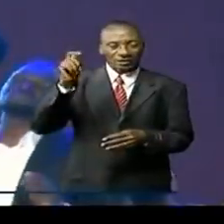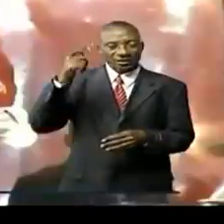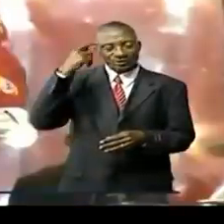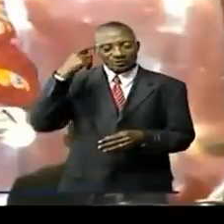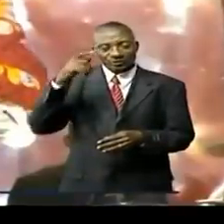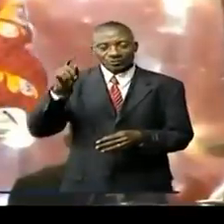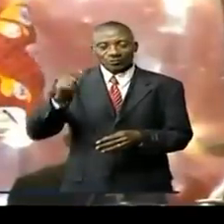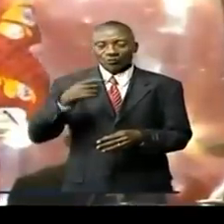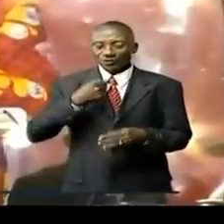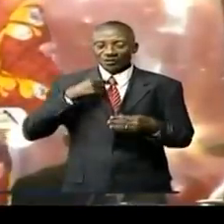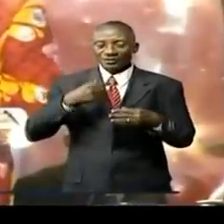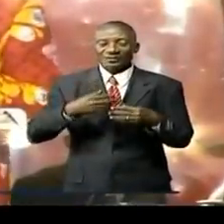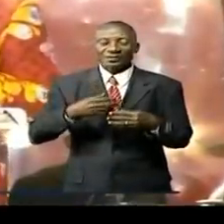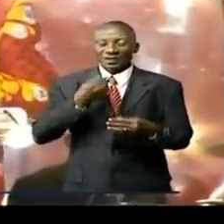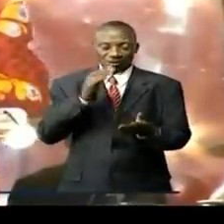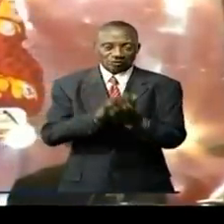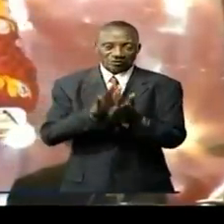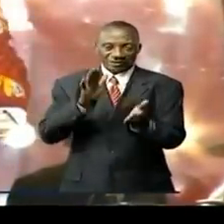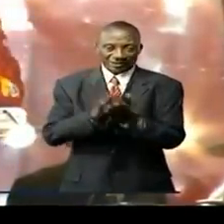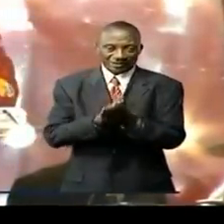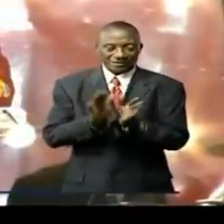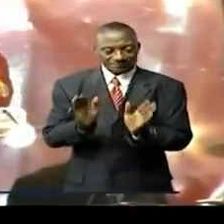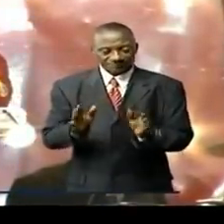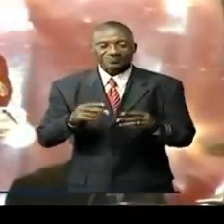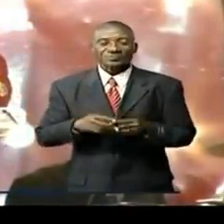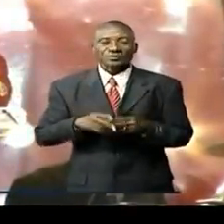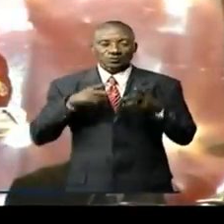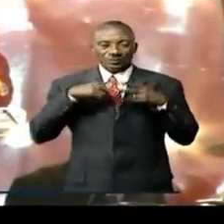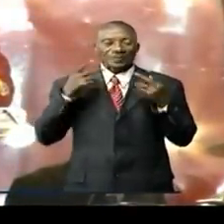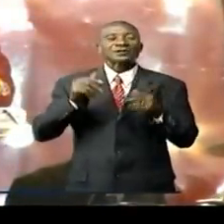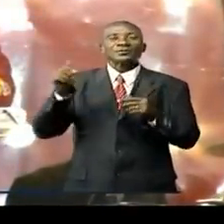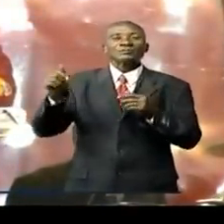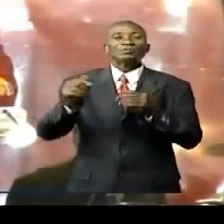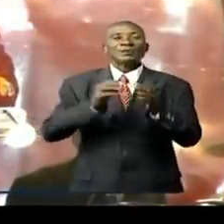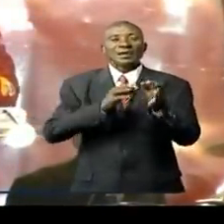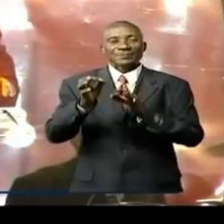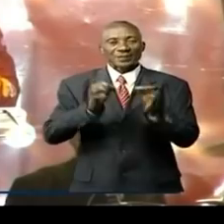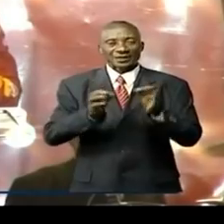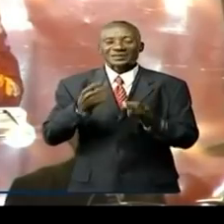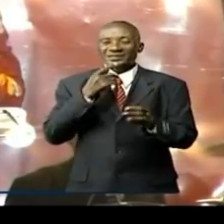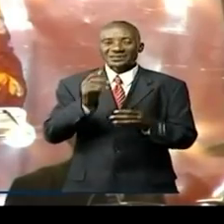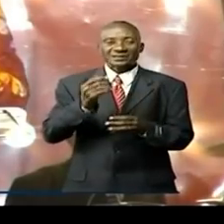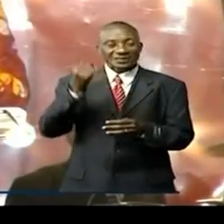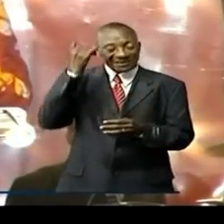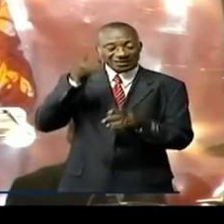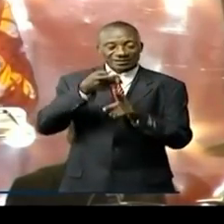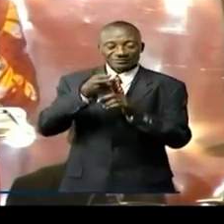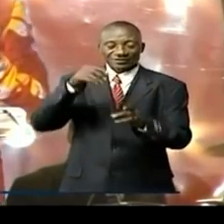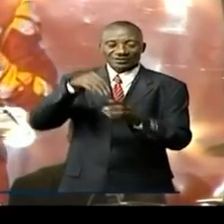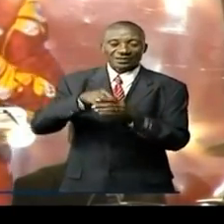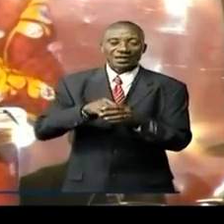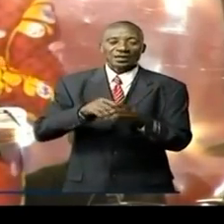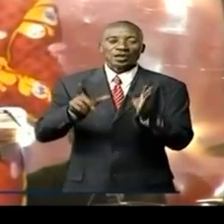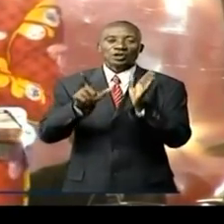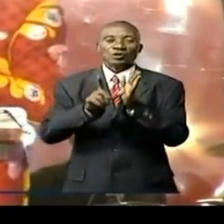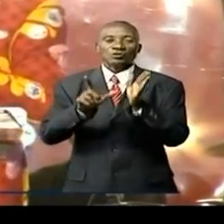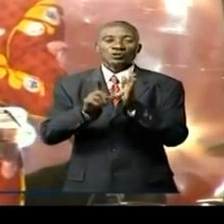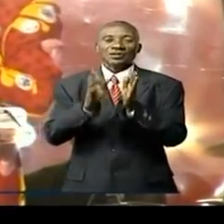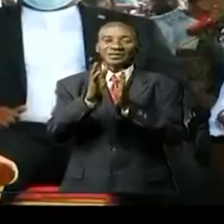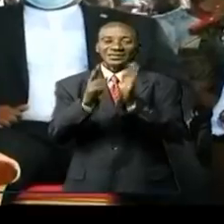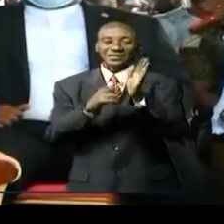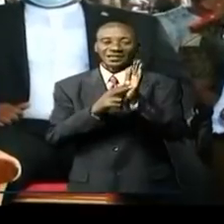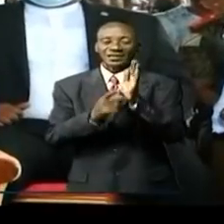Ken Luamba a édifié les fidèles lors de sa prédication inspirée du livre de Luc 17, versets 11 à